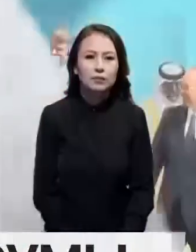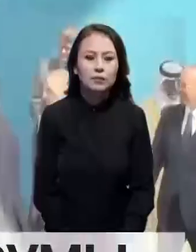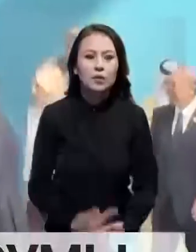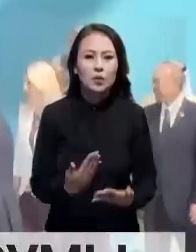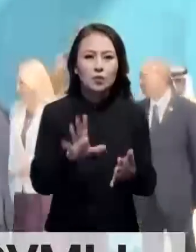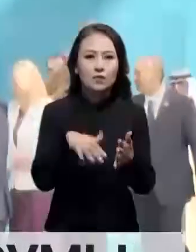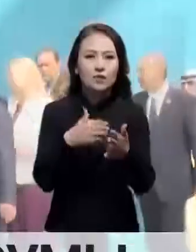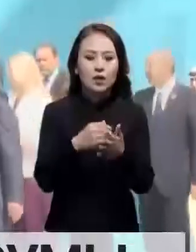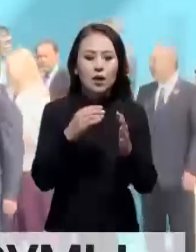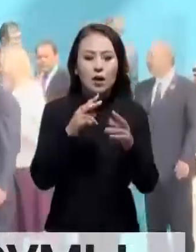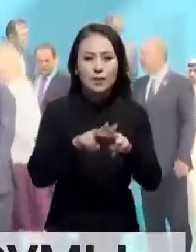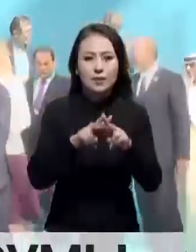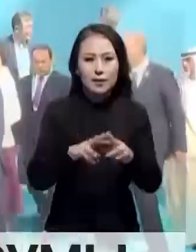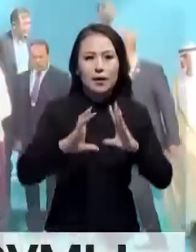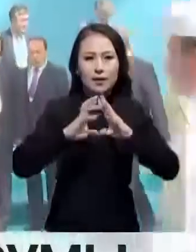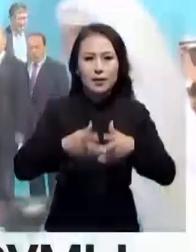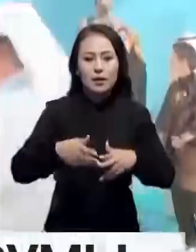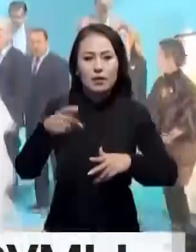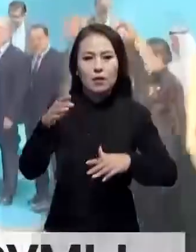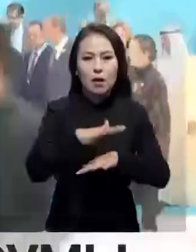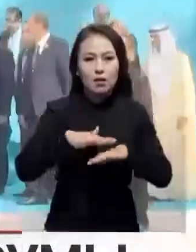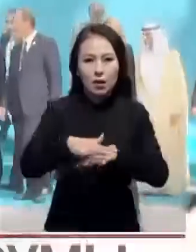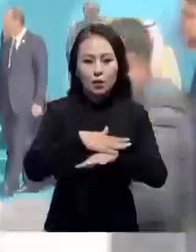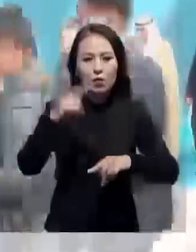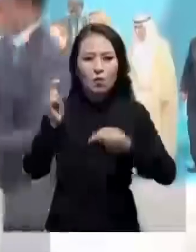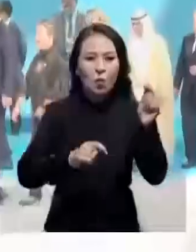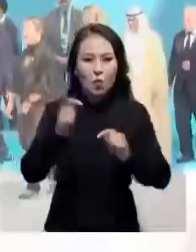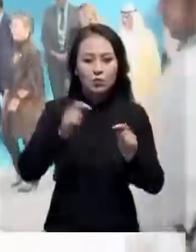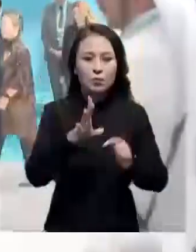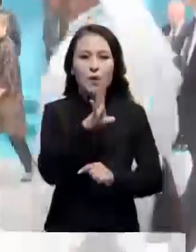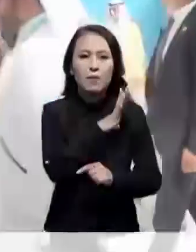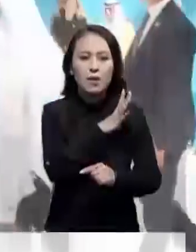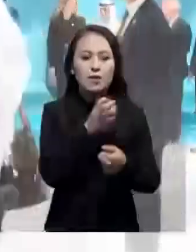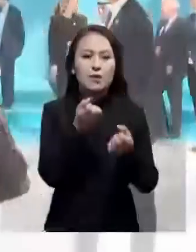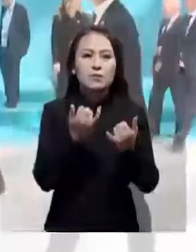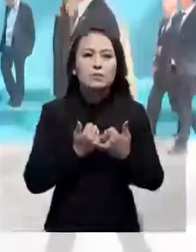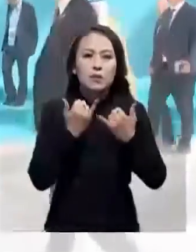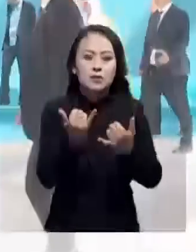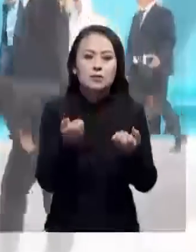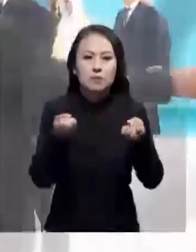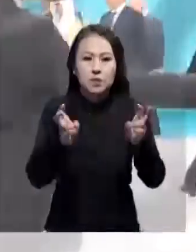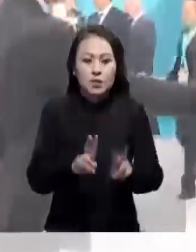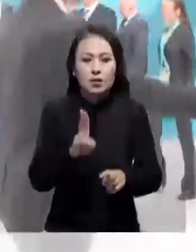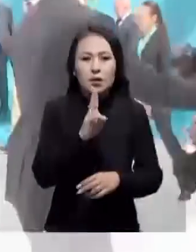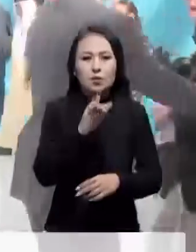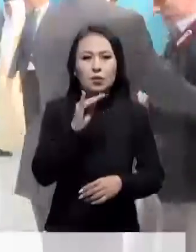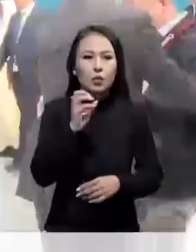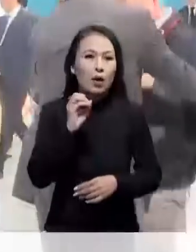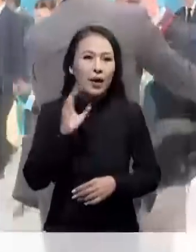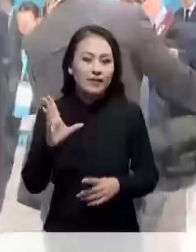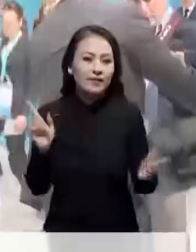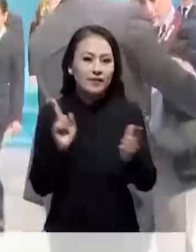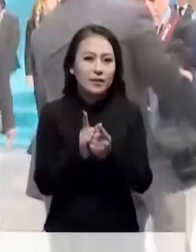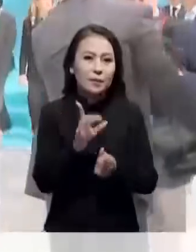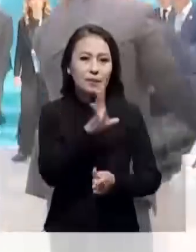Осы күндері Астана халықаралық алаңға айналды. Форумға арнайы келген құрметті қонақтарды Қасым-Жомарт Тоқаев қарсы алды. Мәртебелі